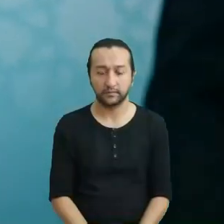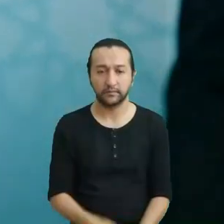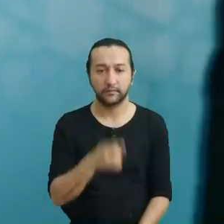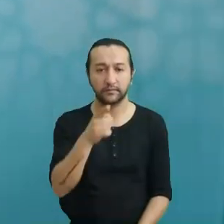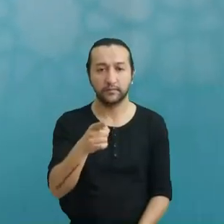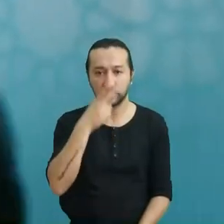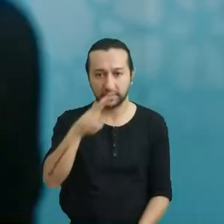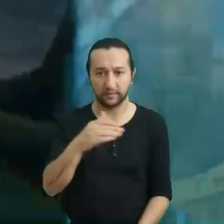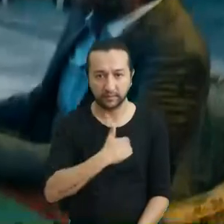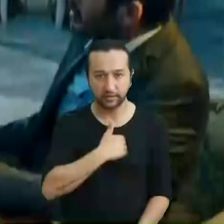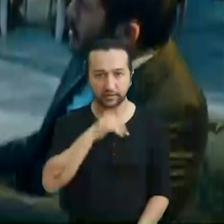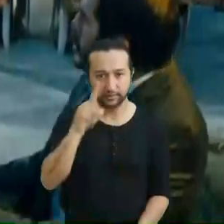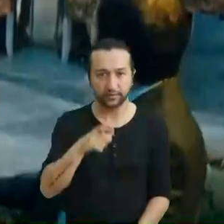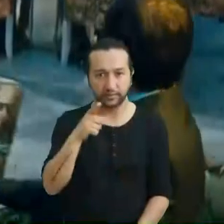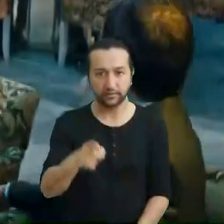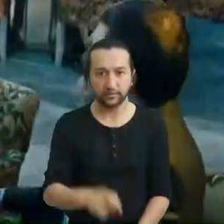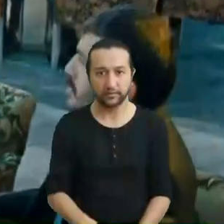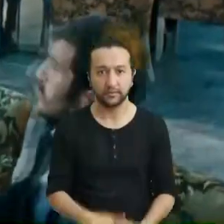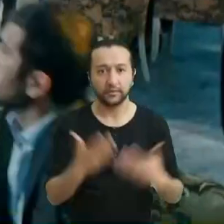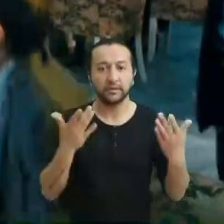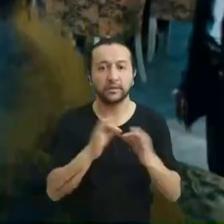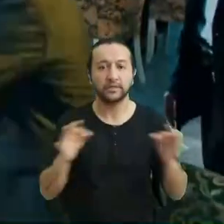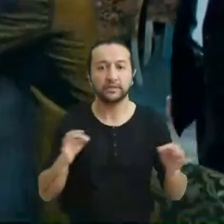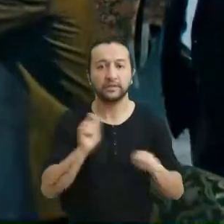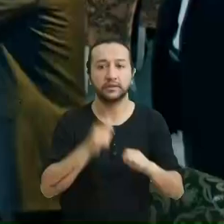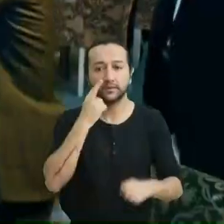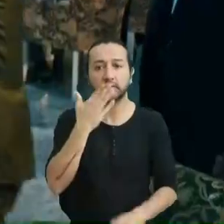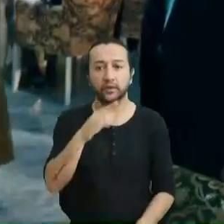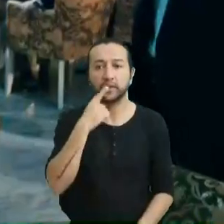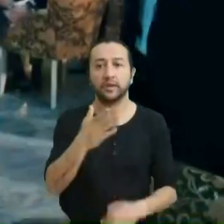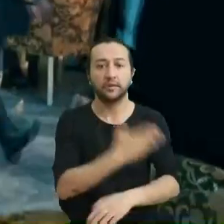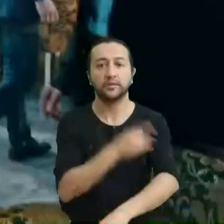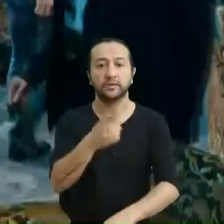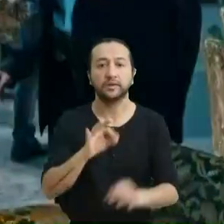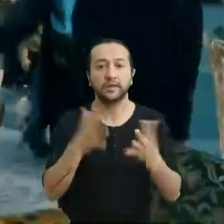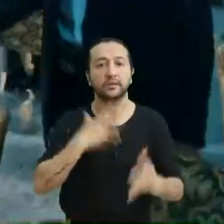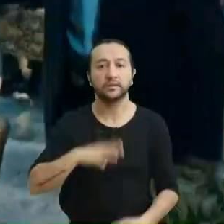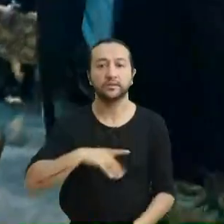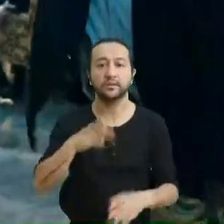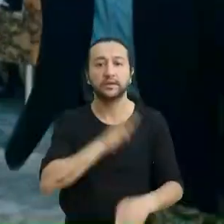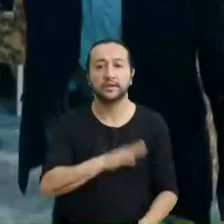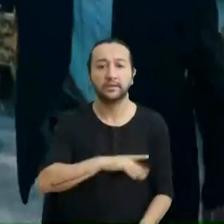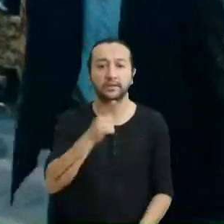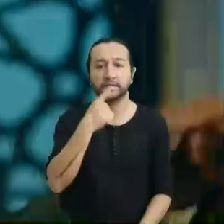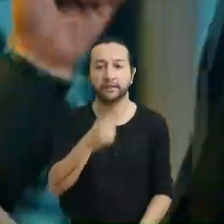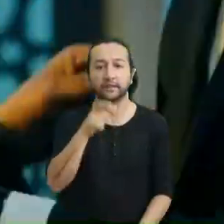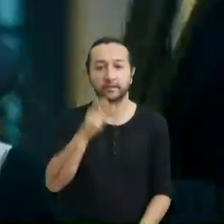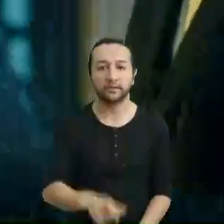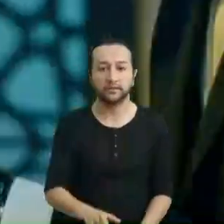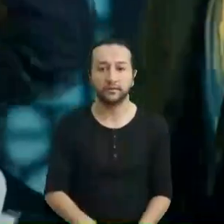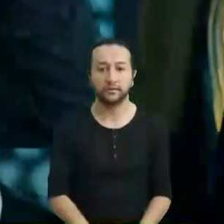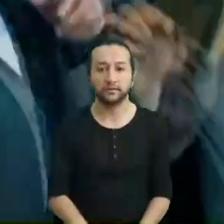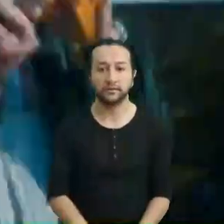Sen racon mu kesiyorsun bana ya? Allah Allah hiç ilgilenen de yok. Ne diyorsun hemşerim sen ne ya? Ne istiyorsun sen? Ne derdin? Müdahale sen etmek için ya? Gelen iki